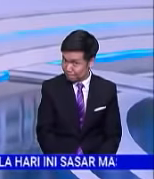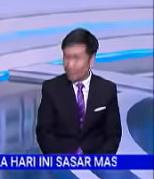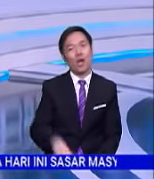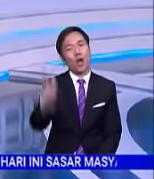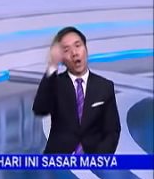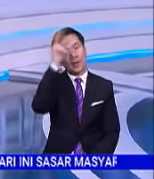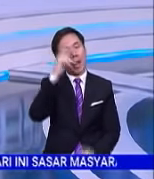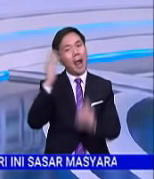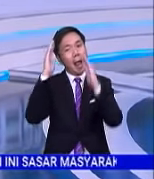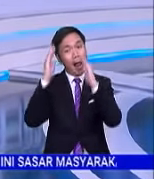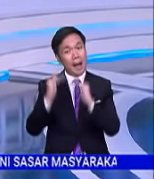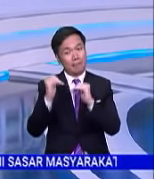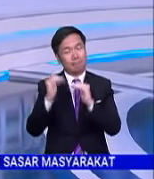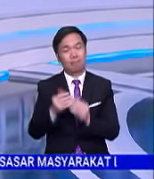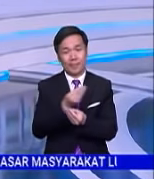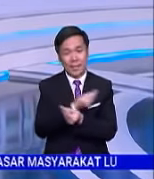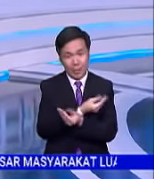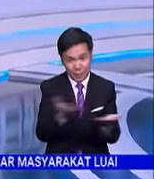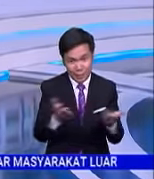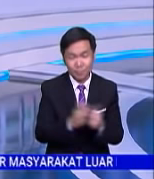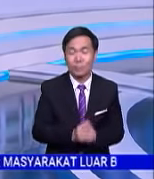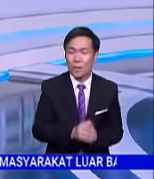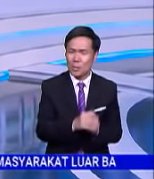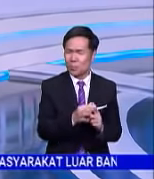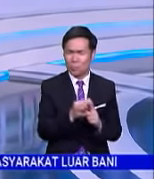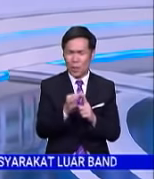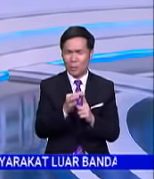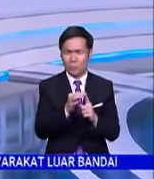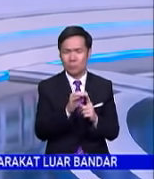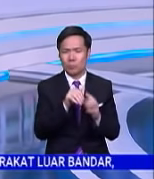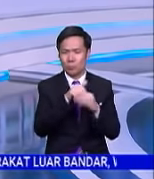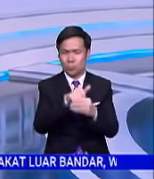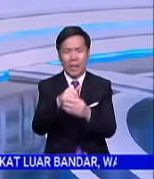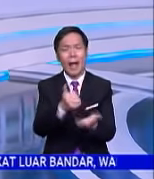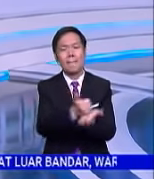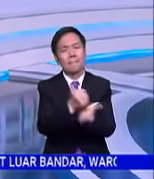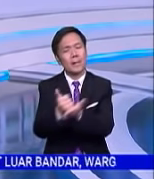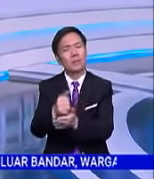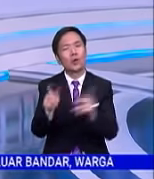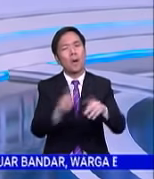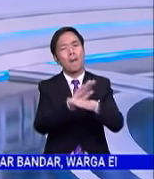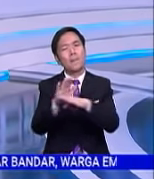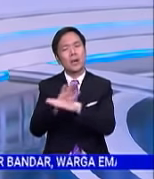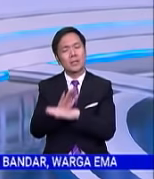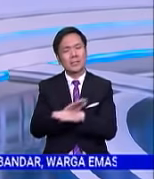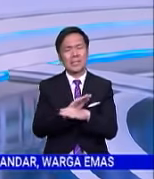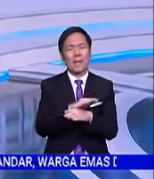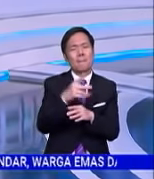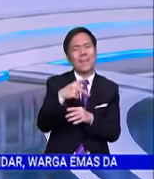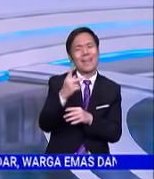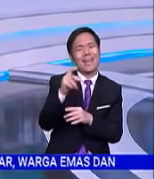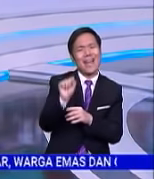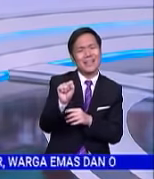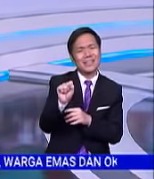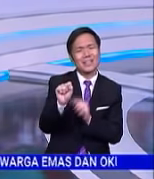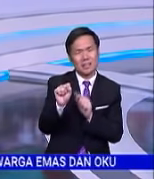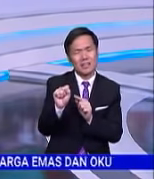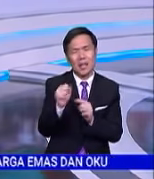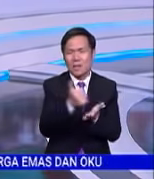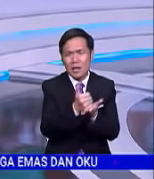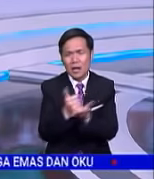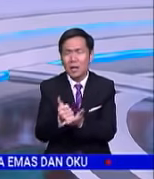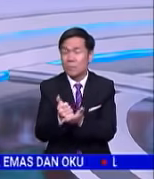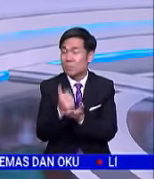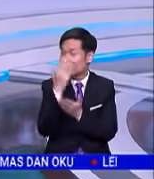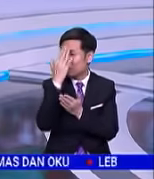Kerajaan diharap dapat memperkenalkan insentif khusus untuk golongan peniaga khususnya perusahaan kecil dan sederhana PKS